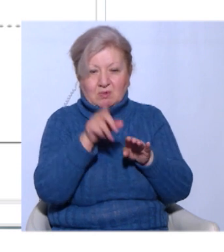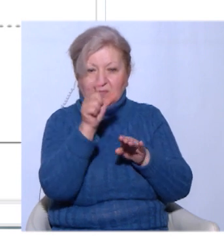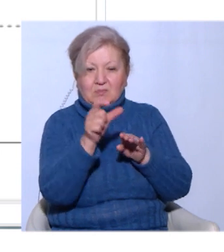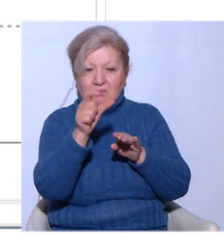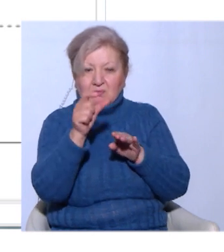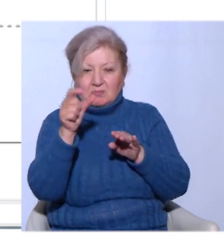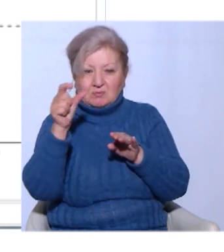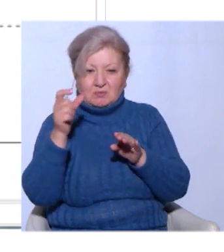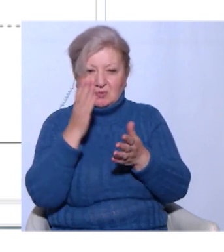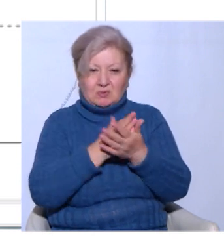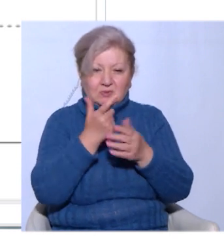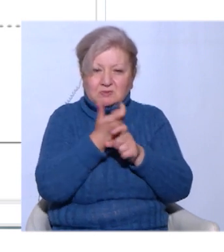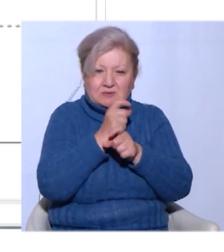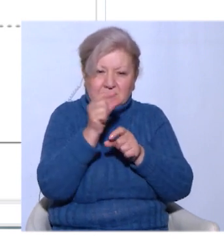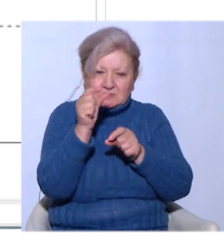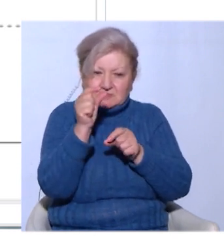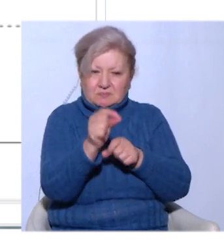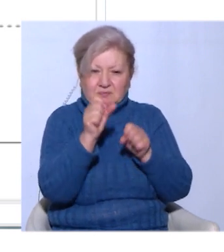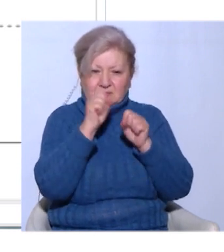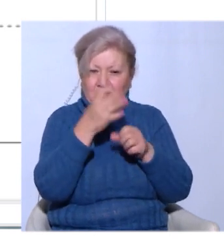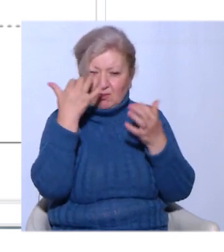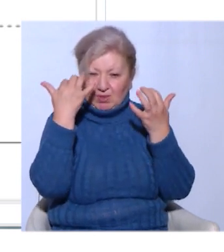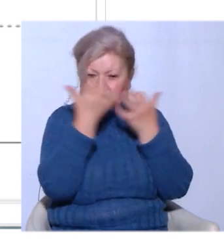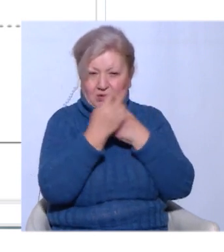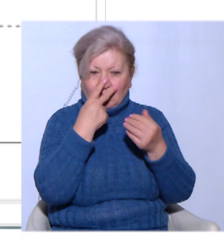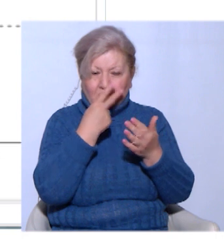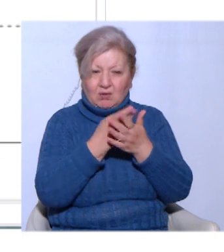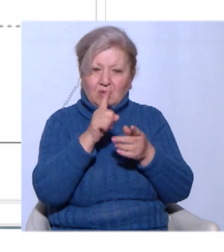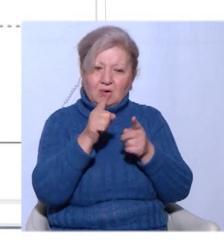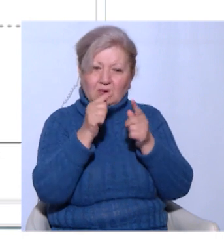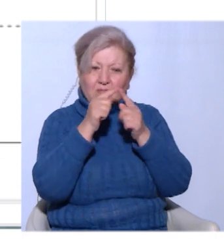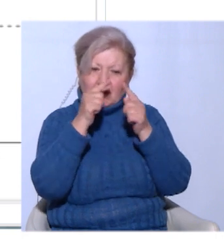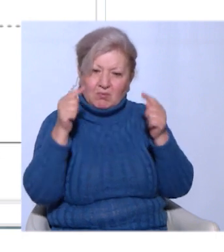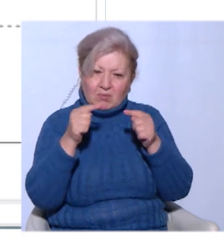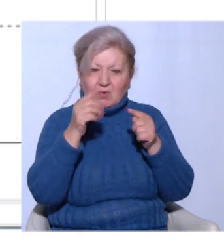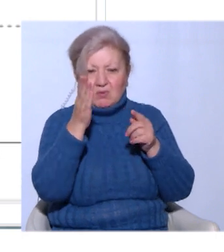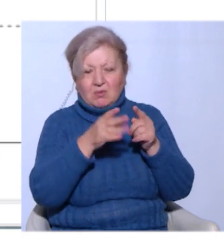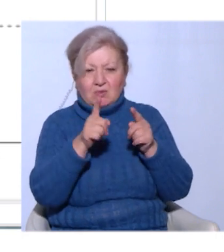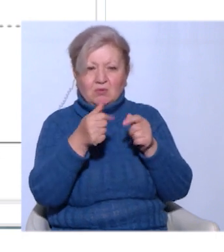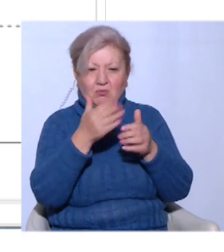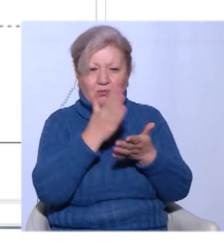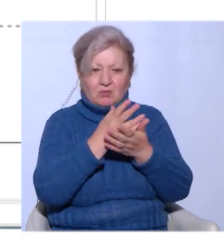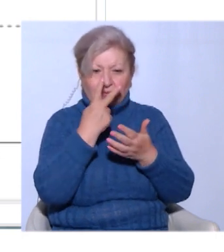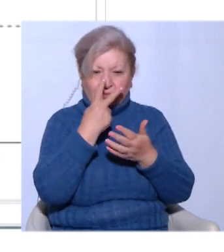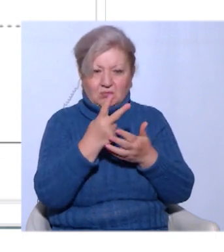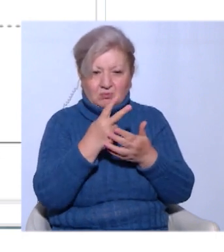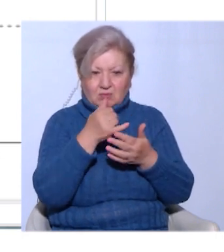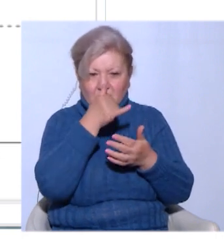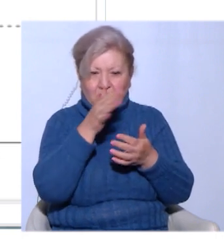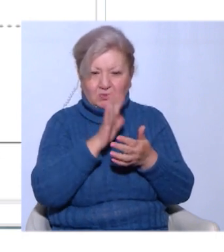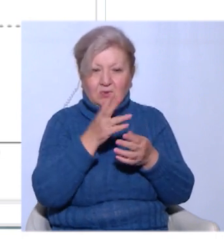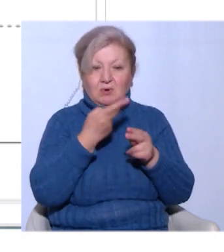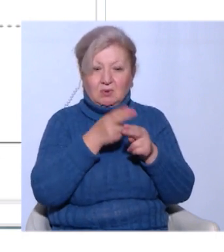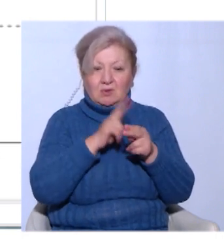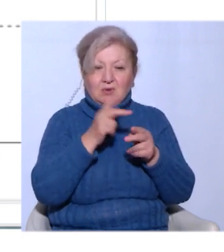მოძრაობა არის თანაბარი. აი ამ პატარა მონაკვეთზე, აი მე ახლა ძალიან შევამცირებ ამას, ვერც კი ამჩნევთ ახლა მართკუთხედი არის თუ არა.